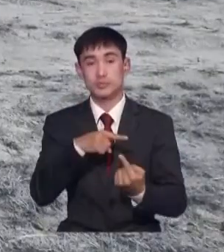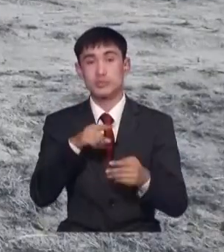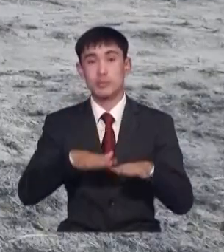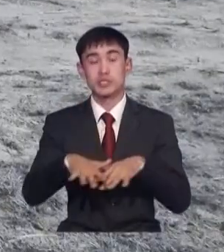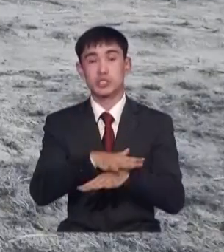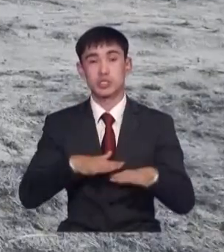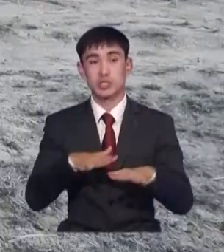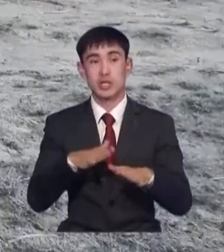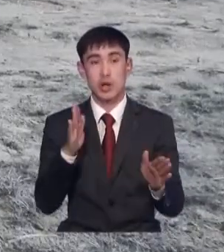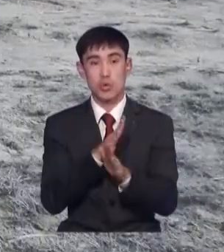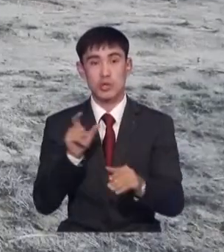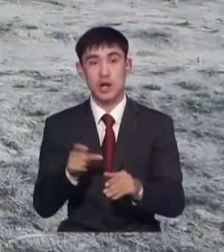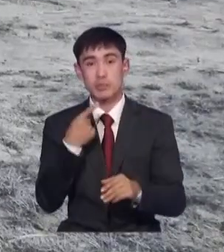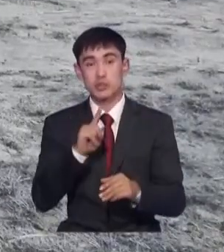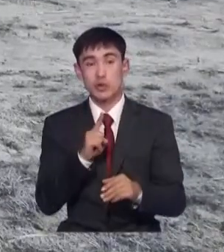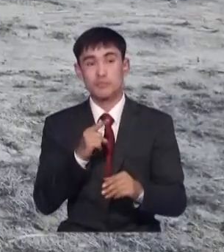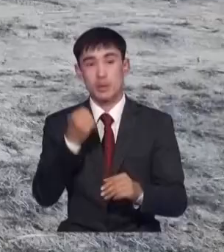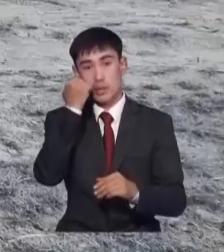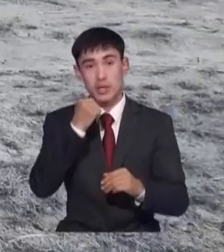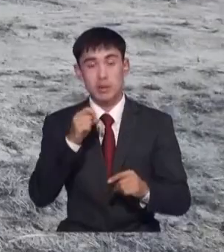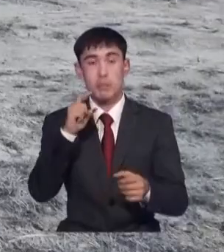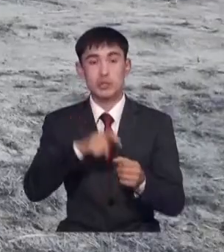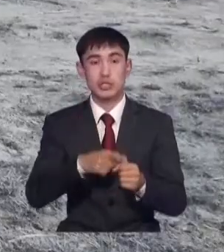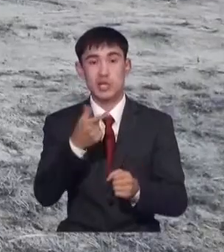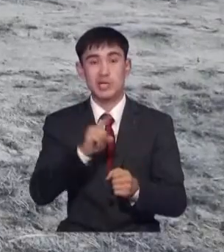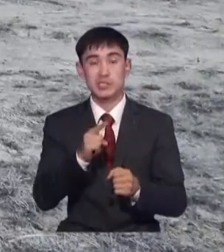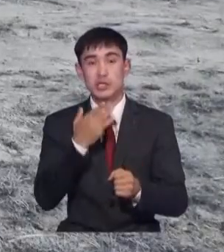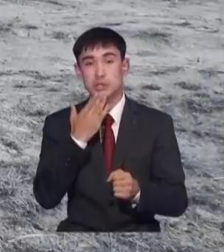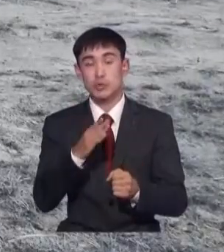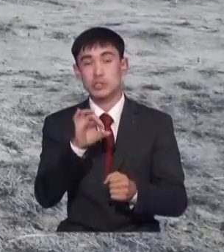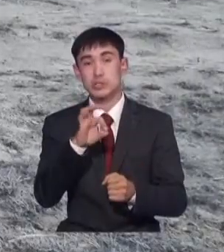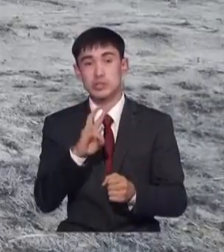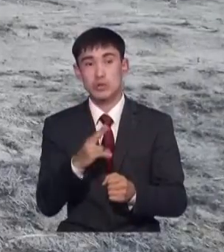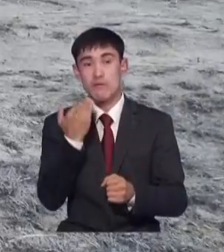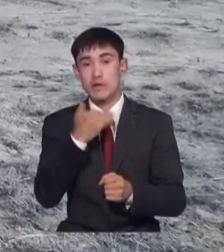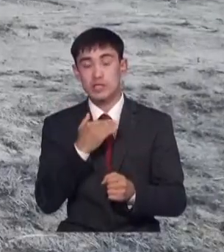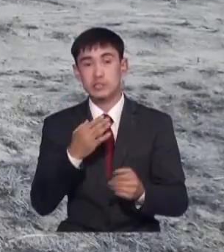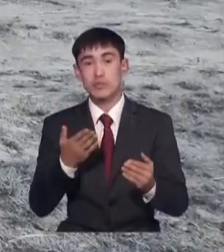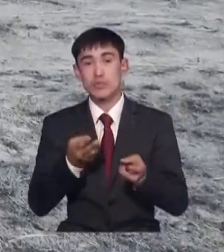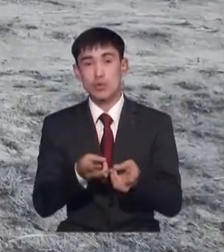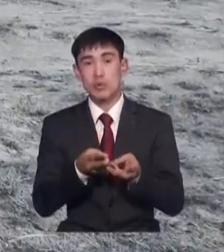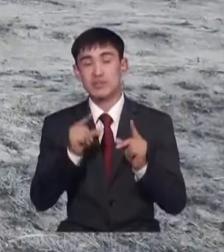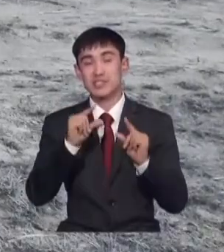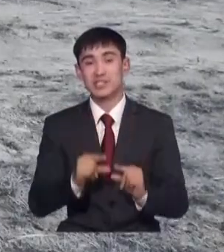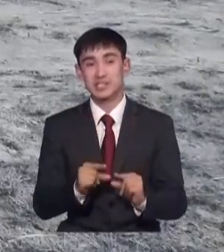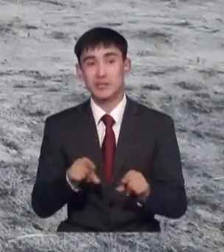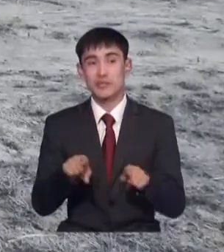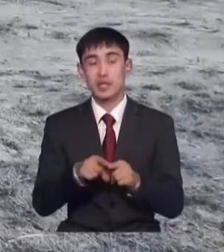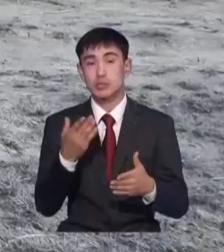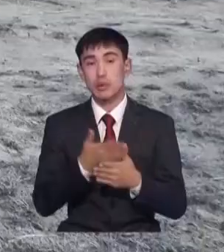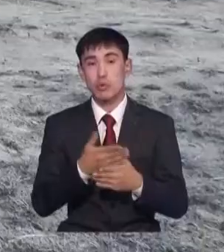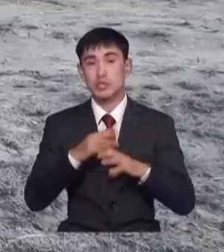Местные жители и экологи отмечают, что благодаря подключению газа спрос на сексаул в качестве топлива снизился, что также